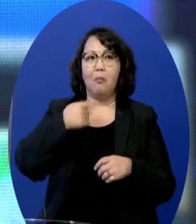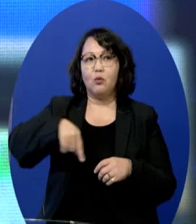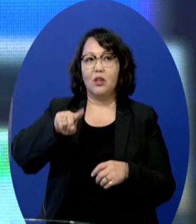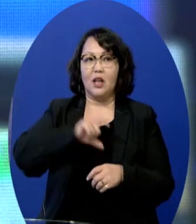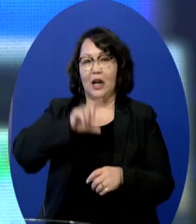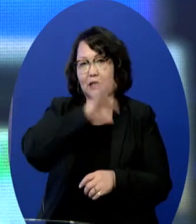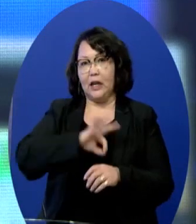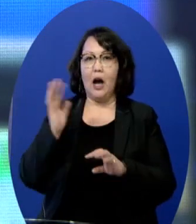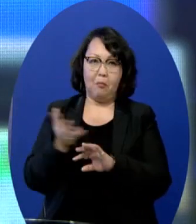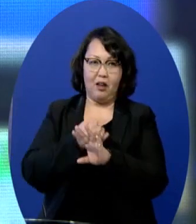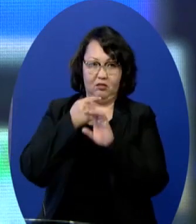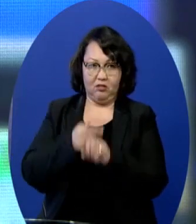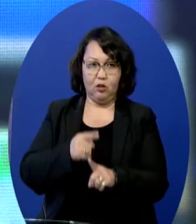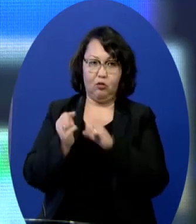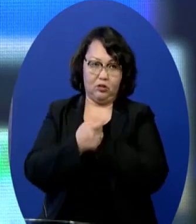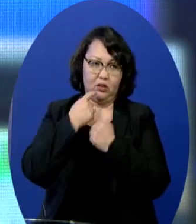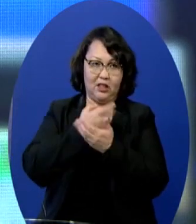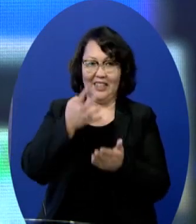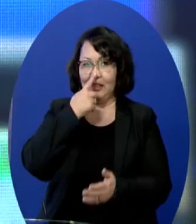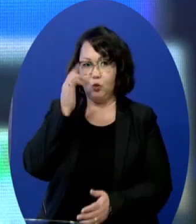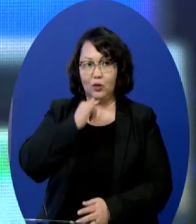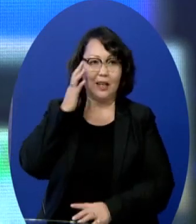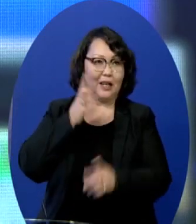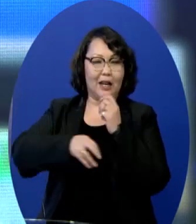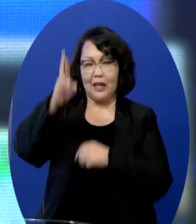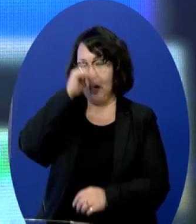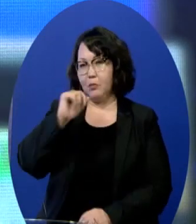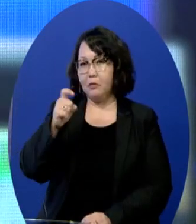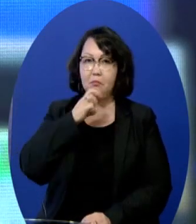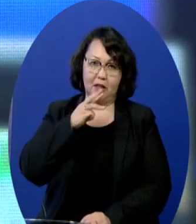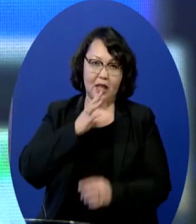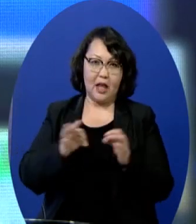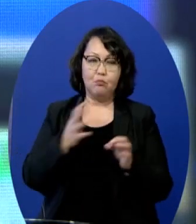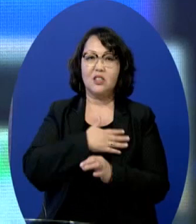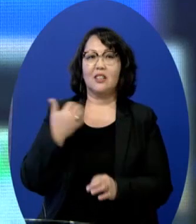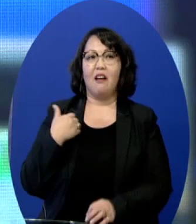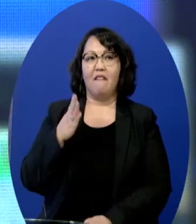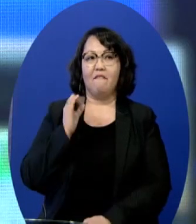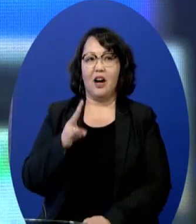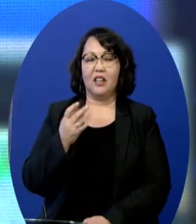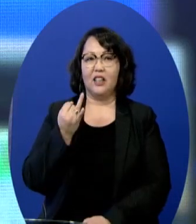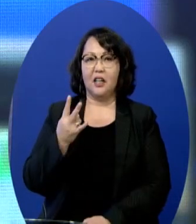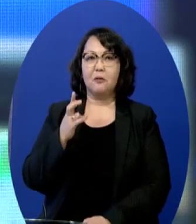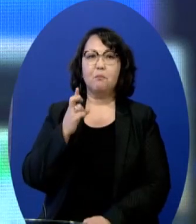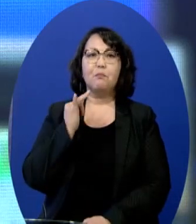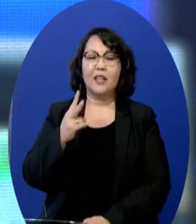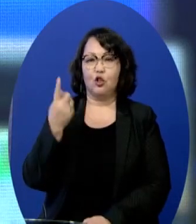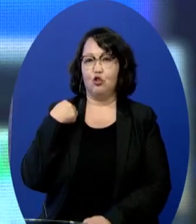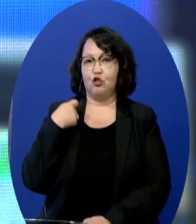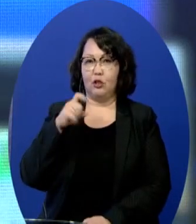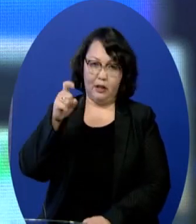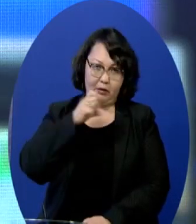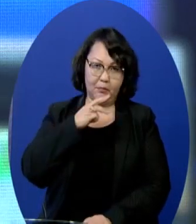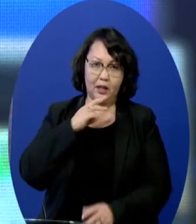байгааг онцлсон байна. Энэ тухай хятадын гадаад хэргийн яамны хэвлэлийн нэрийн бичгийн дараа Ван Венбин өчигдөр хэлгэсэн хэвлэлийн баг хурлын